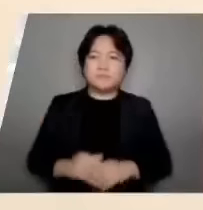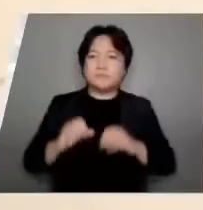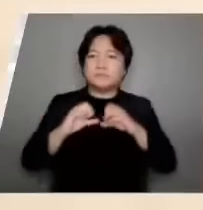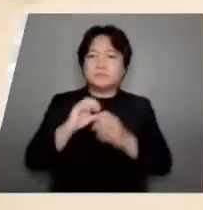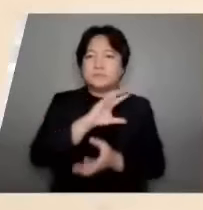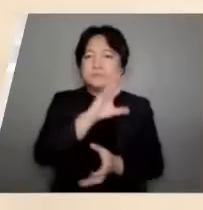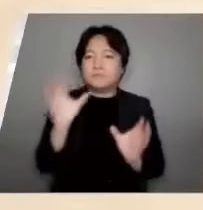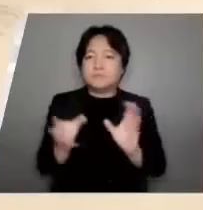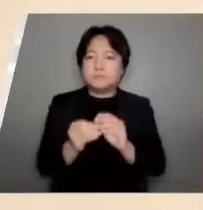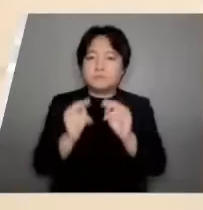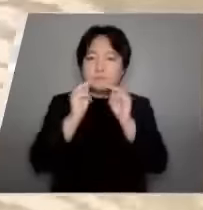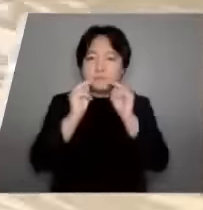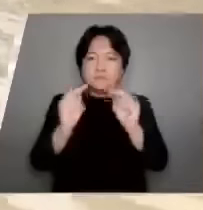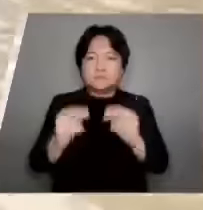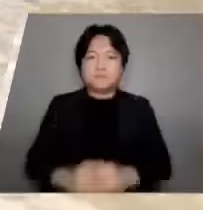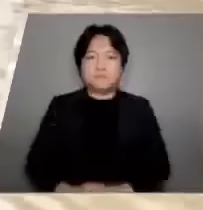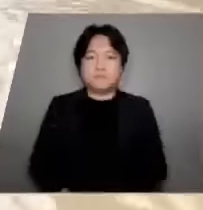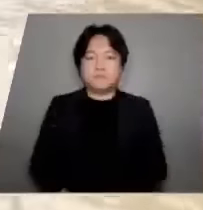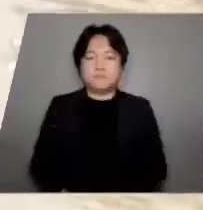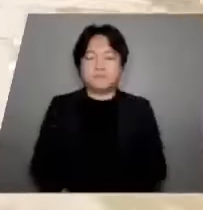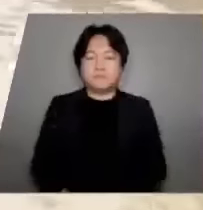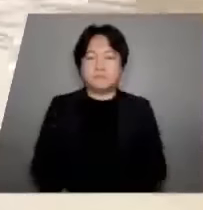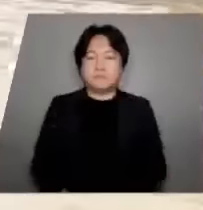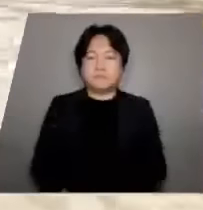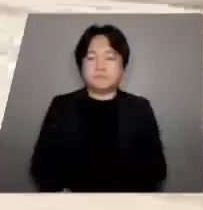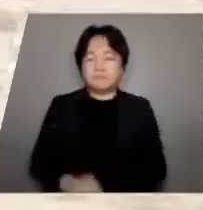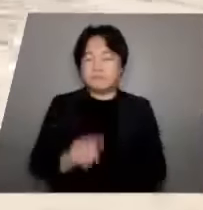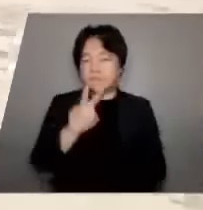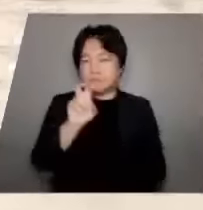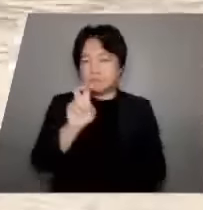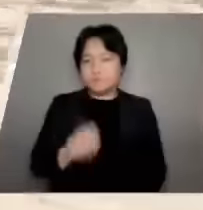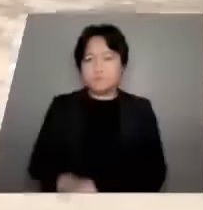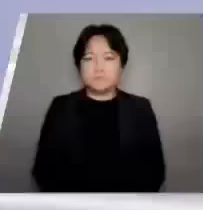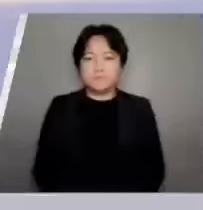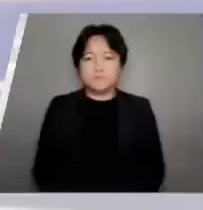Nico Sereno ng GMA Regional TV, ang inyong saksi.